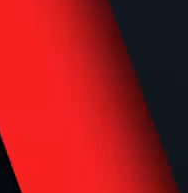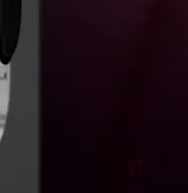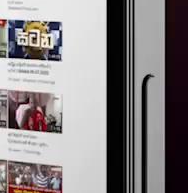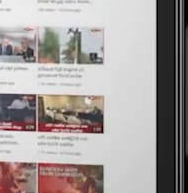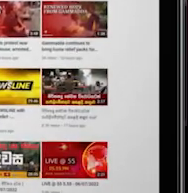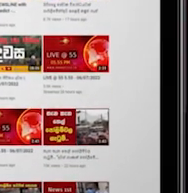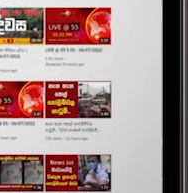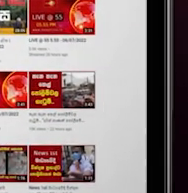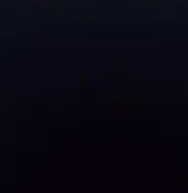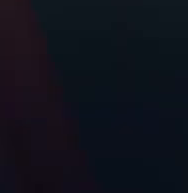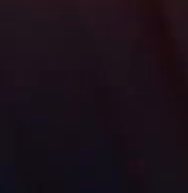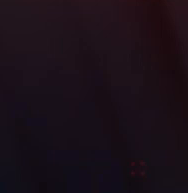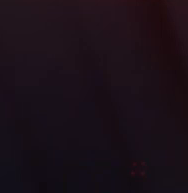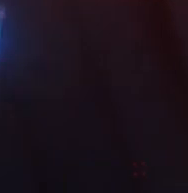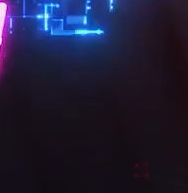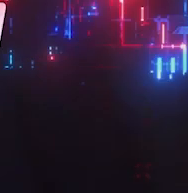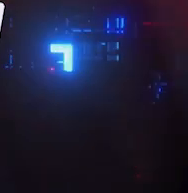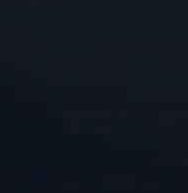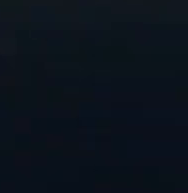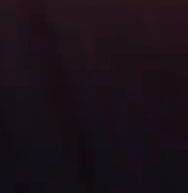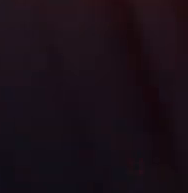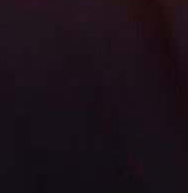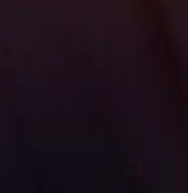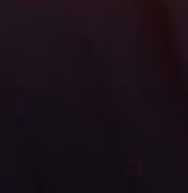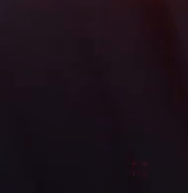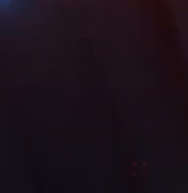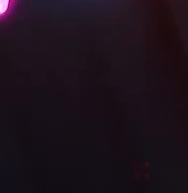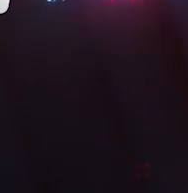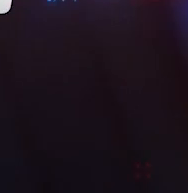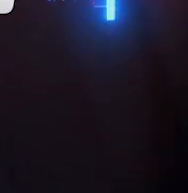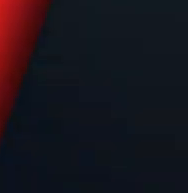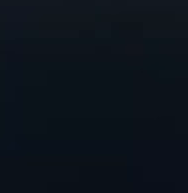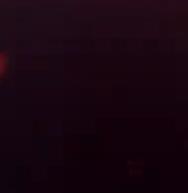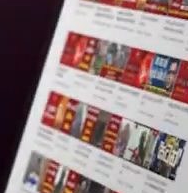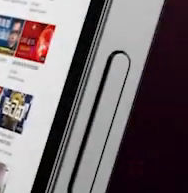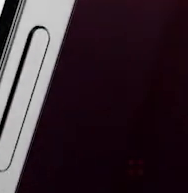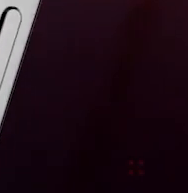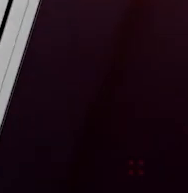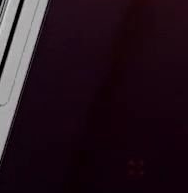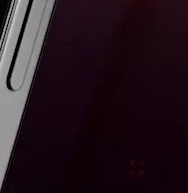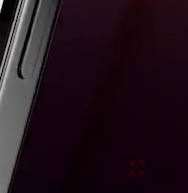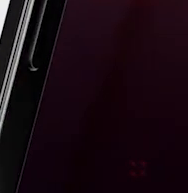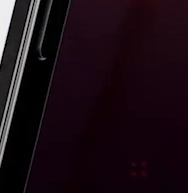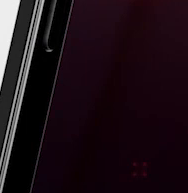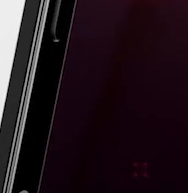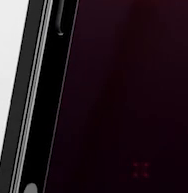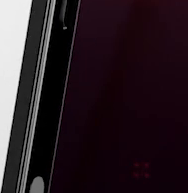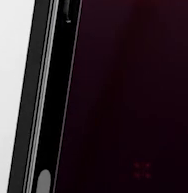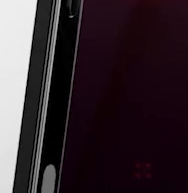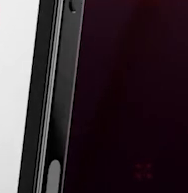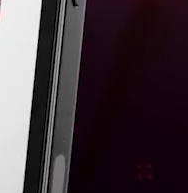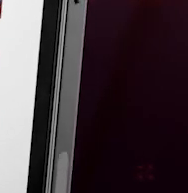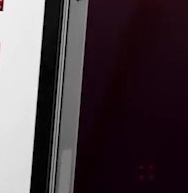කෙටියෙන් දත්ත වැඩියෙන් සයිබර් අවකාශයේ කලබන උවත් සලකුණ News First YouTube